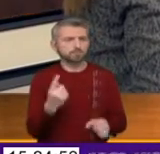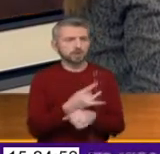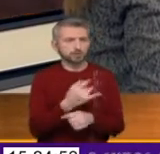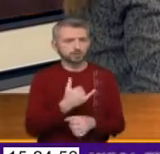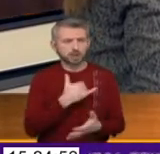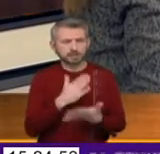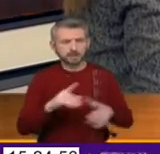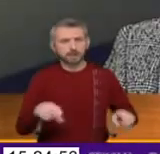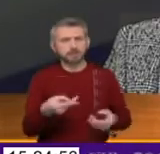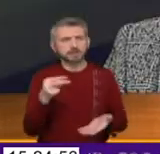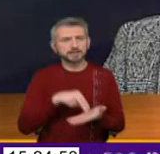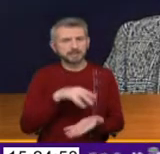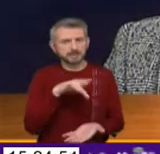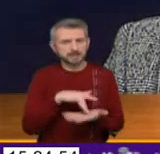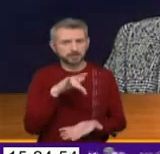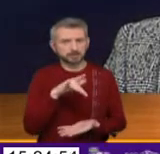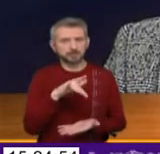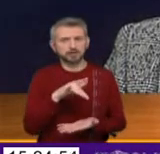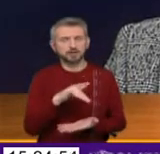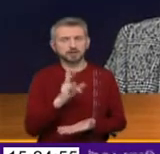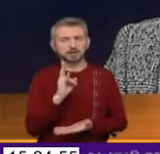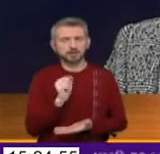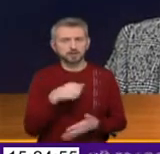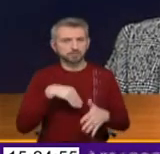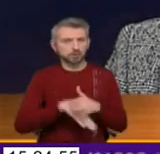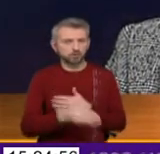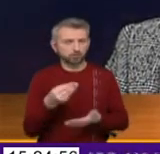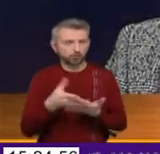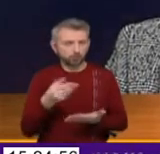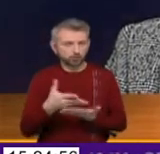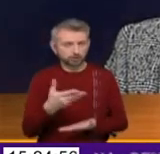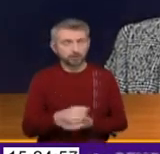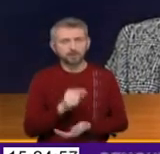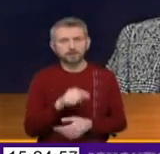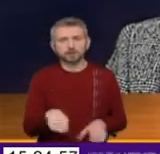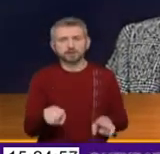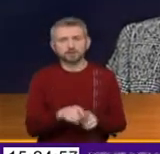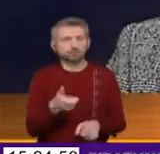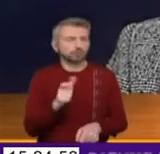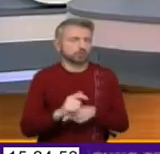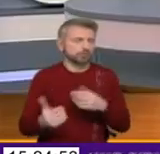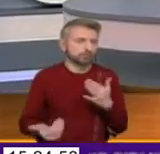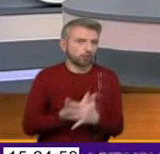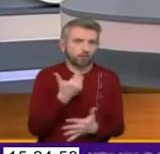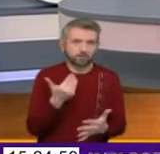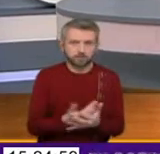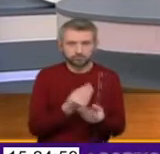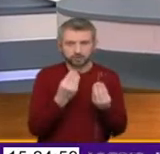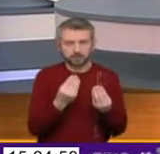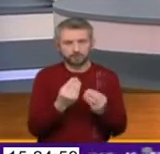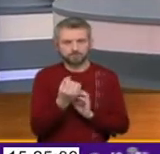є реабілітаційний центр на метро Дорогожичі. Він такий дуже інноваційний, він був